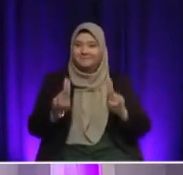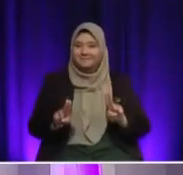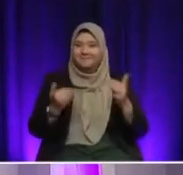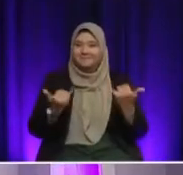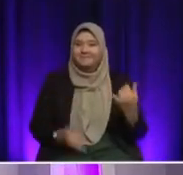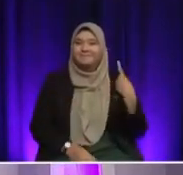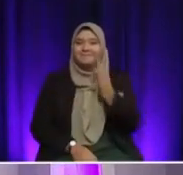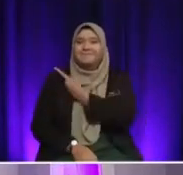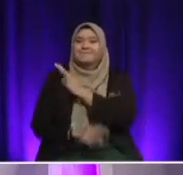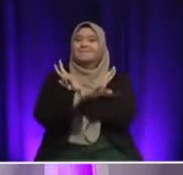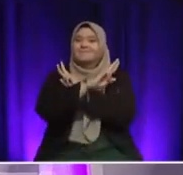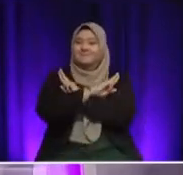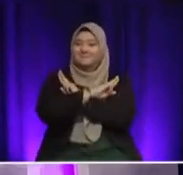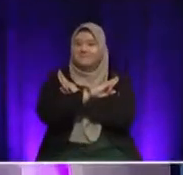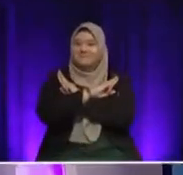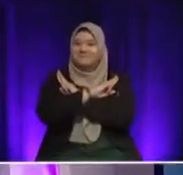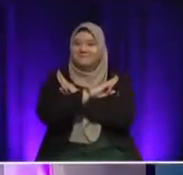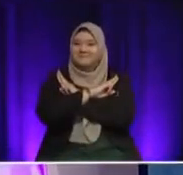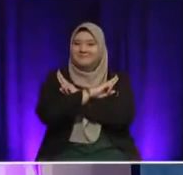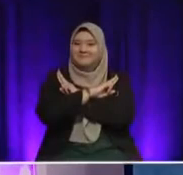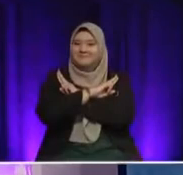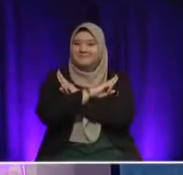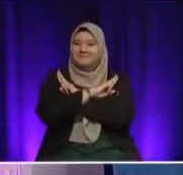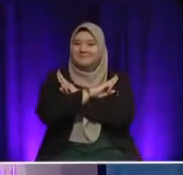kembali selepas ini di Sukses SPM 2022.